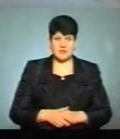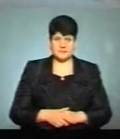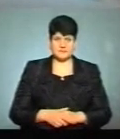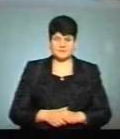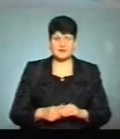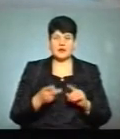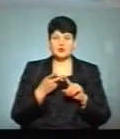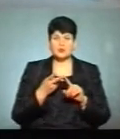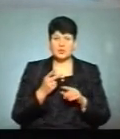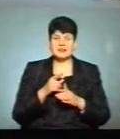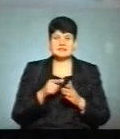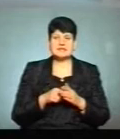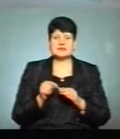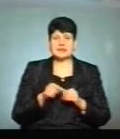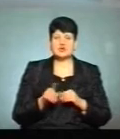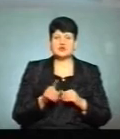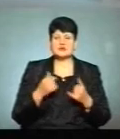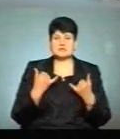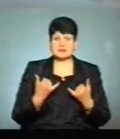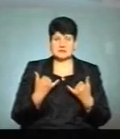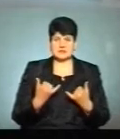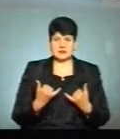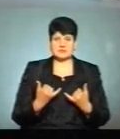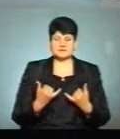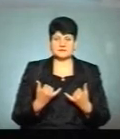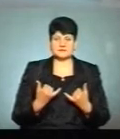Друге – це те, що зараз вже